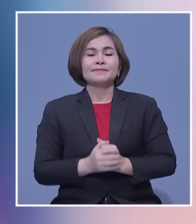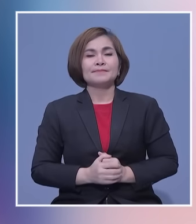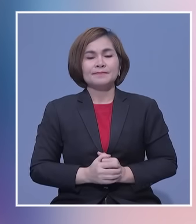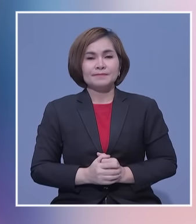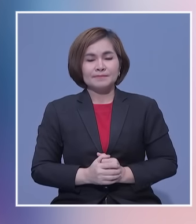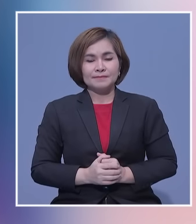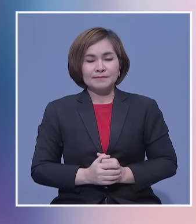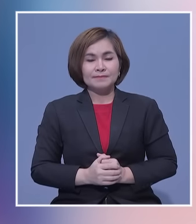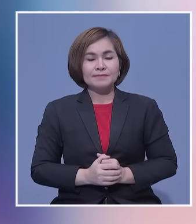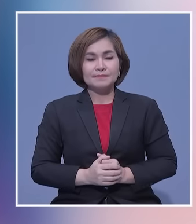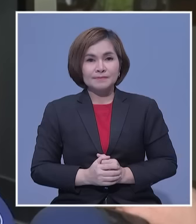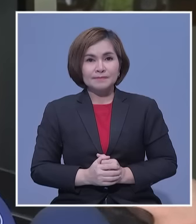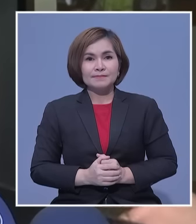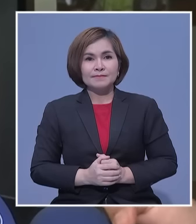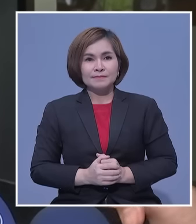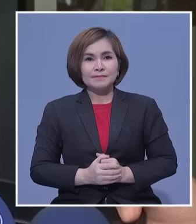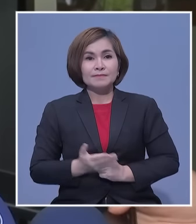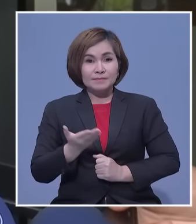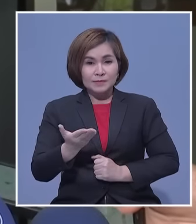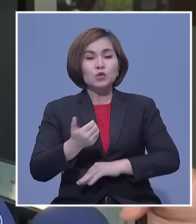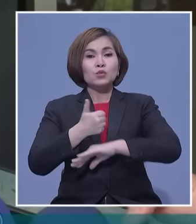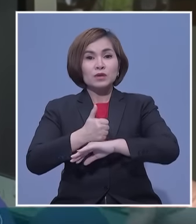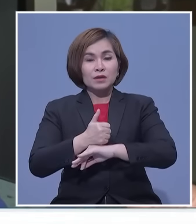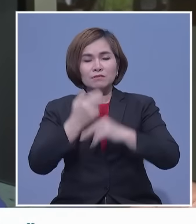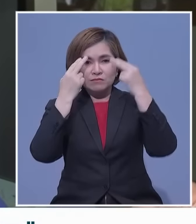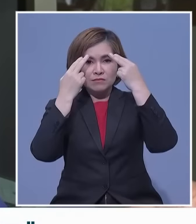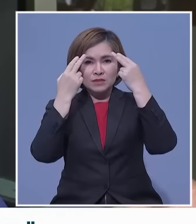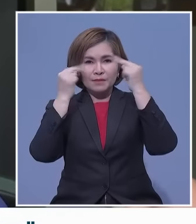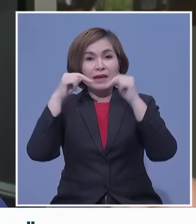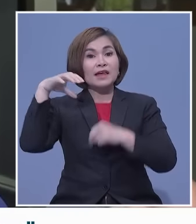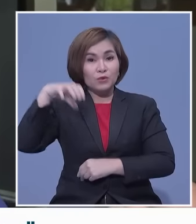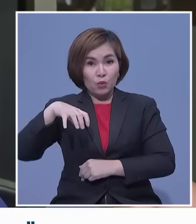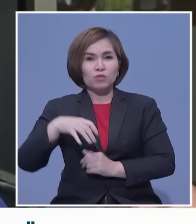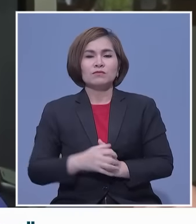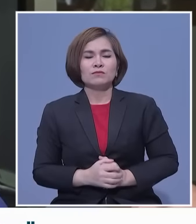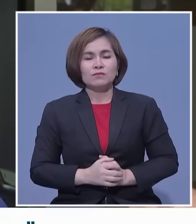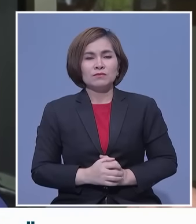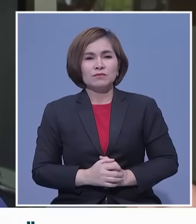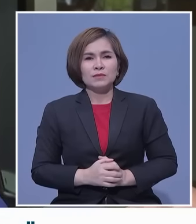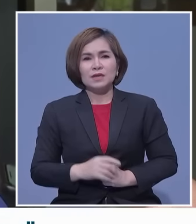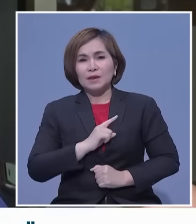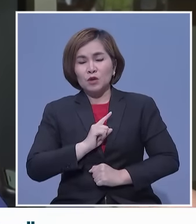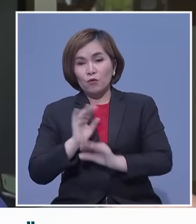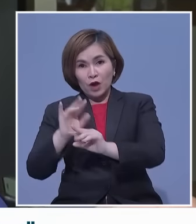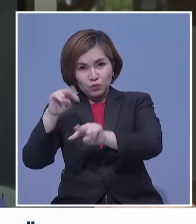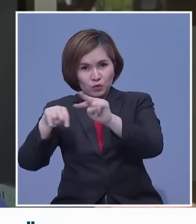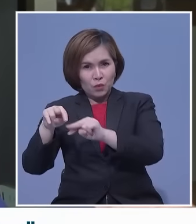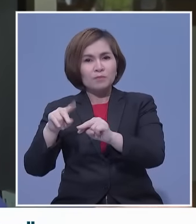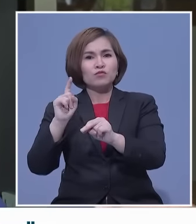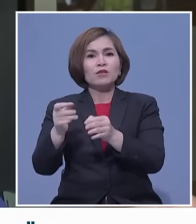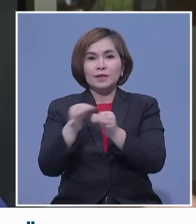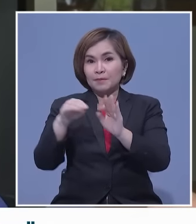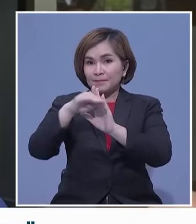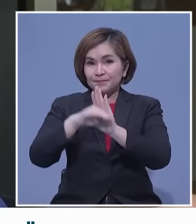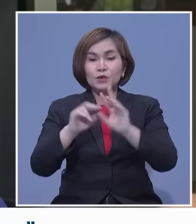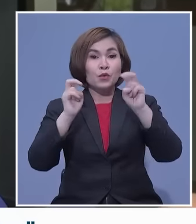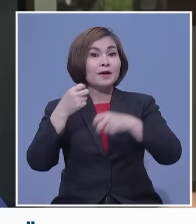คุณจิราภรสินธุไพรรัฐมนตรีประจำสำนักนายกเองก็สั่งสอบแล้วคุณน้องตอนนี้นะฮะอมีการออกมาชี้แจงอย่างน้อยนะคะ